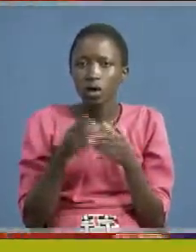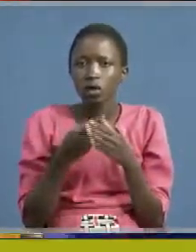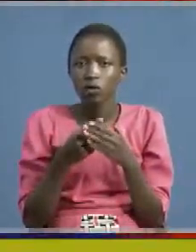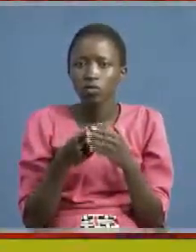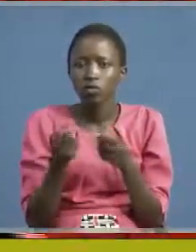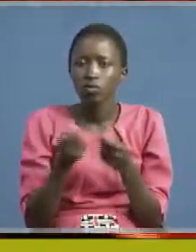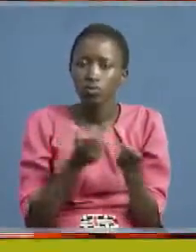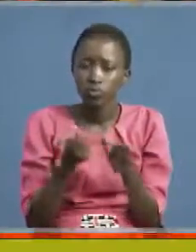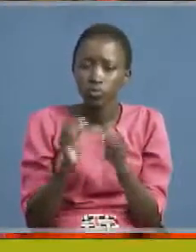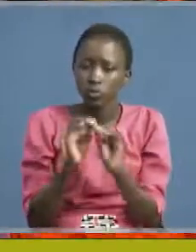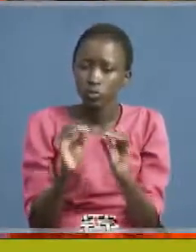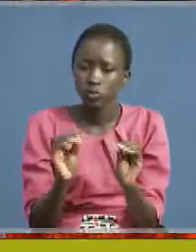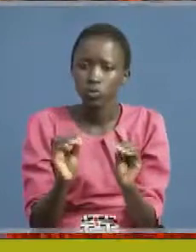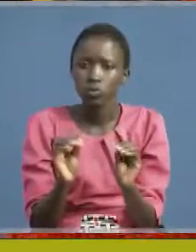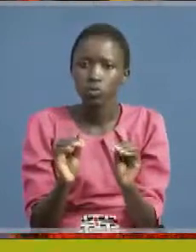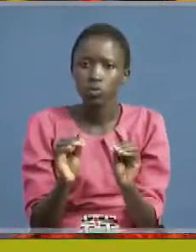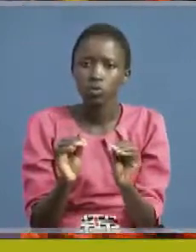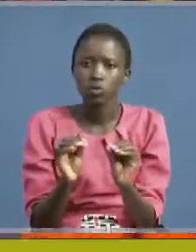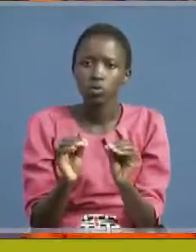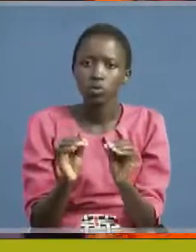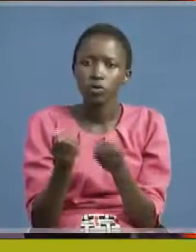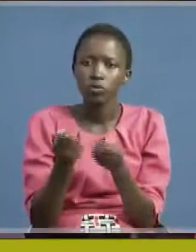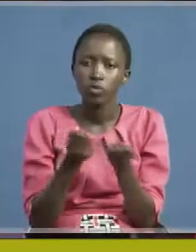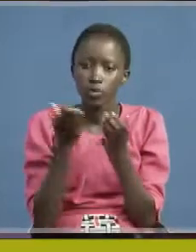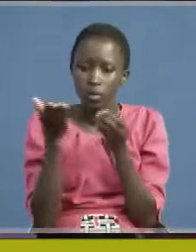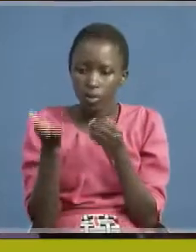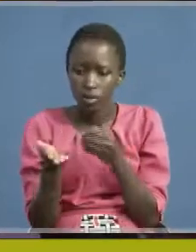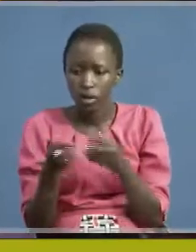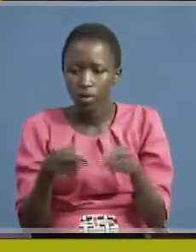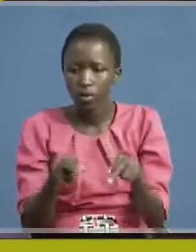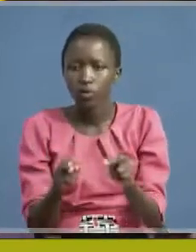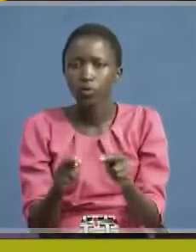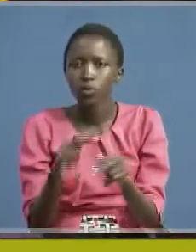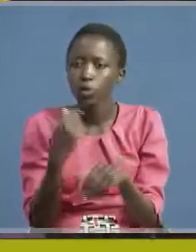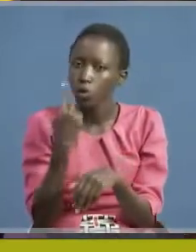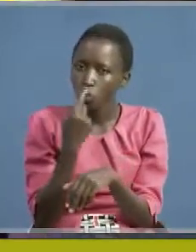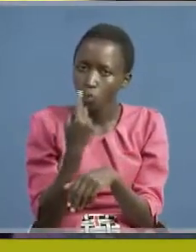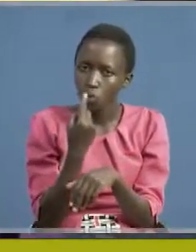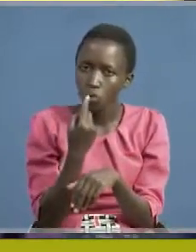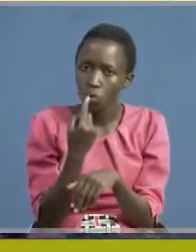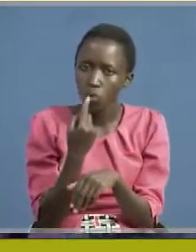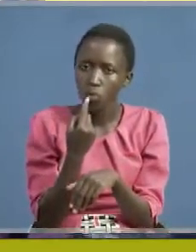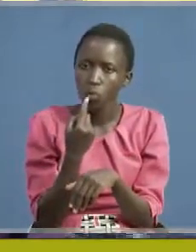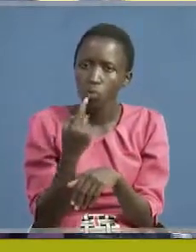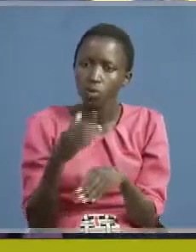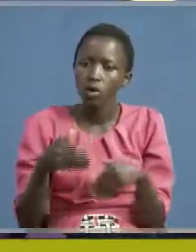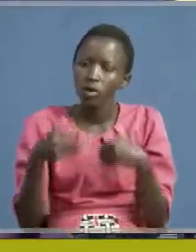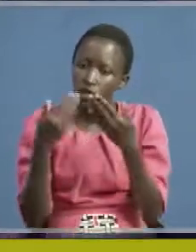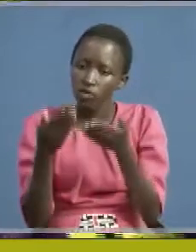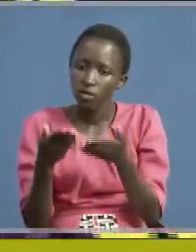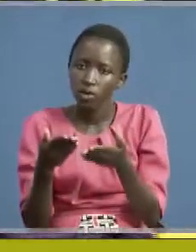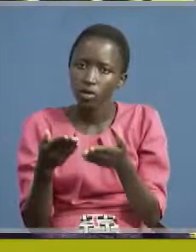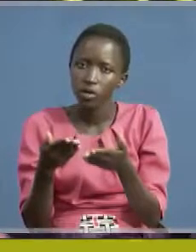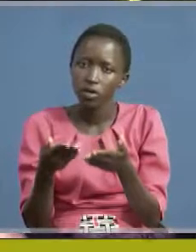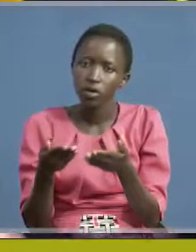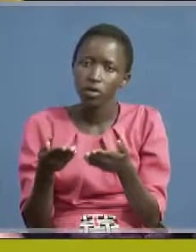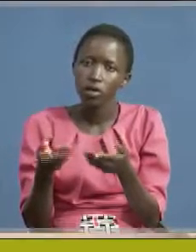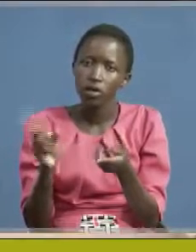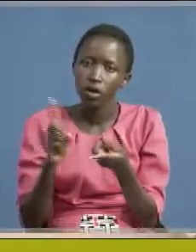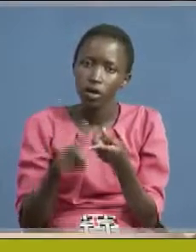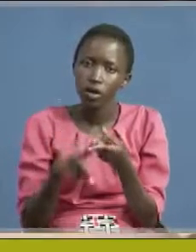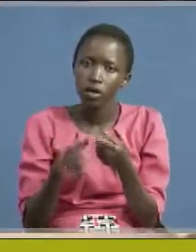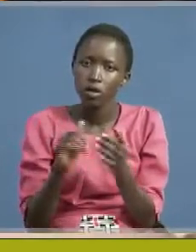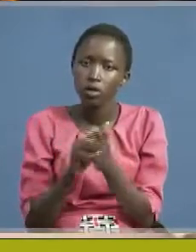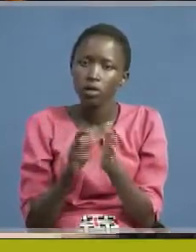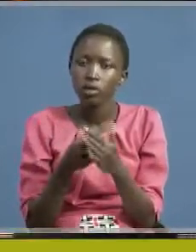venye anataka. Sasa yale magari yale iko kwa barabara, ni nani amewapatia ruhusa ya kutuongezea na nahuli?